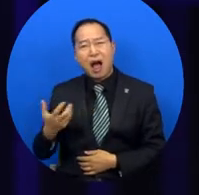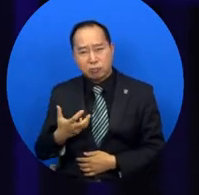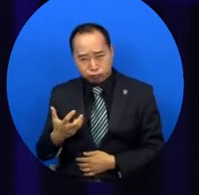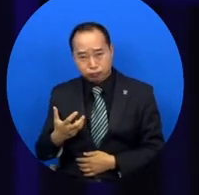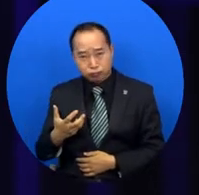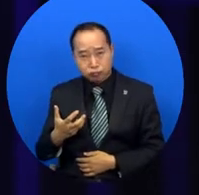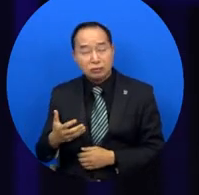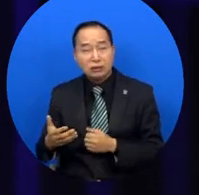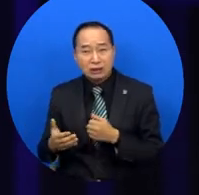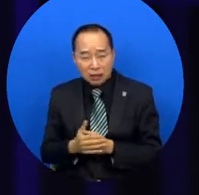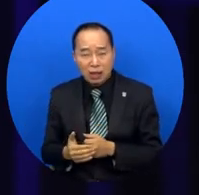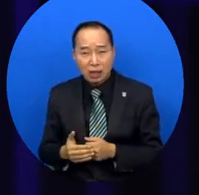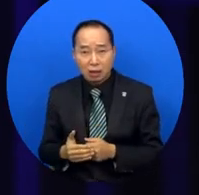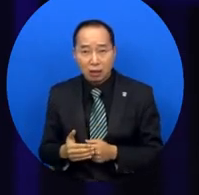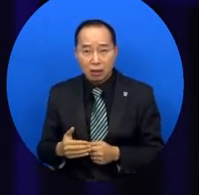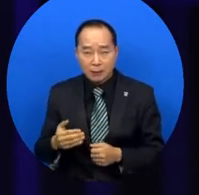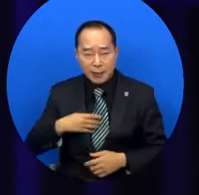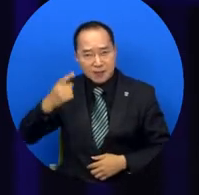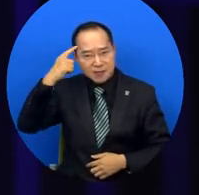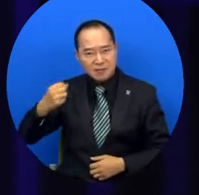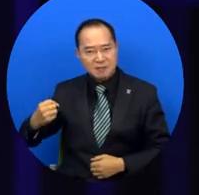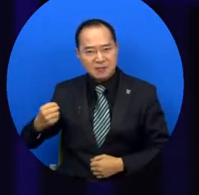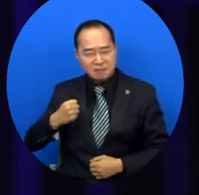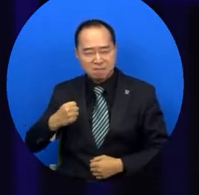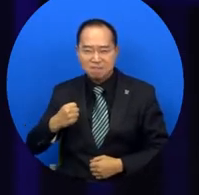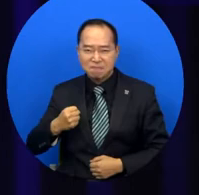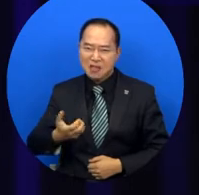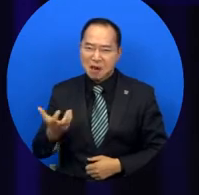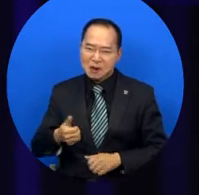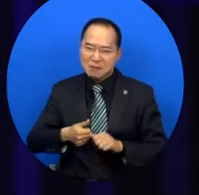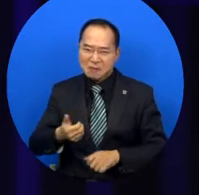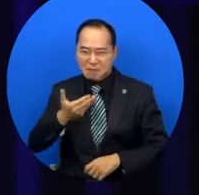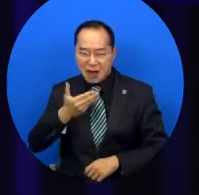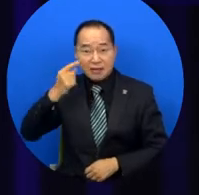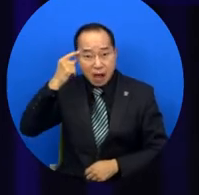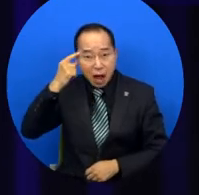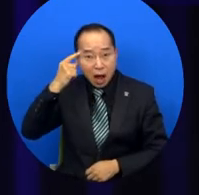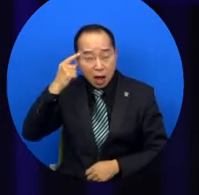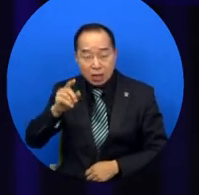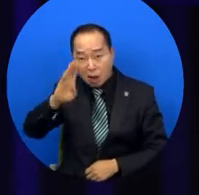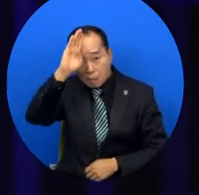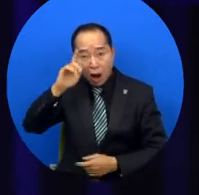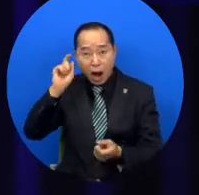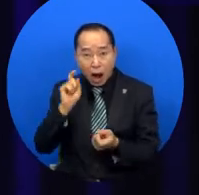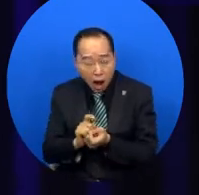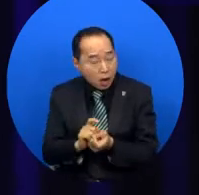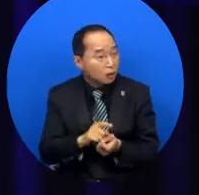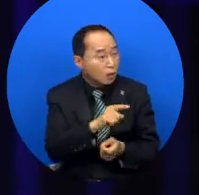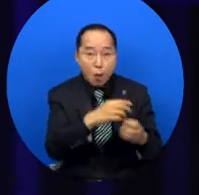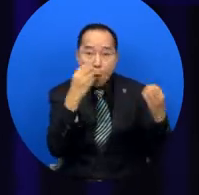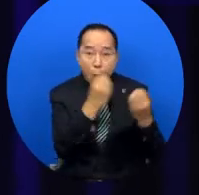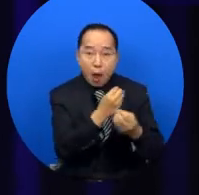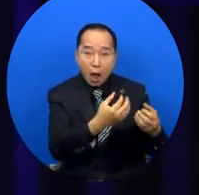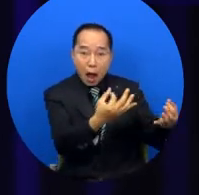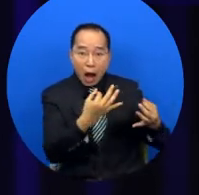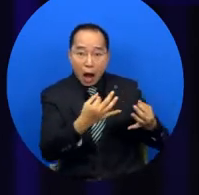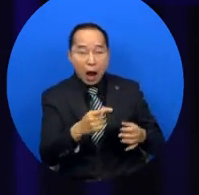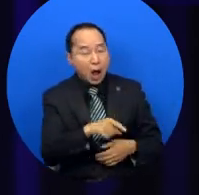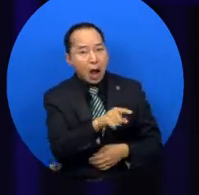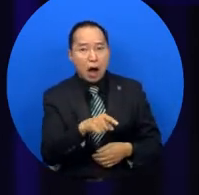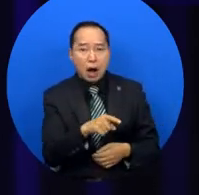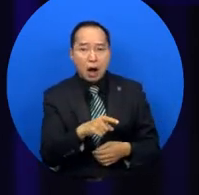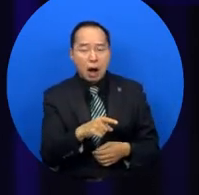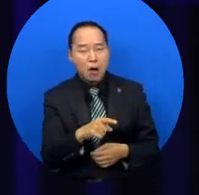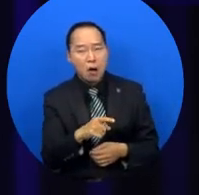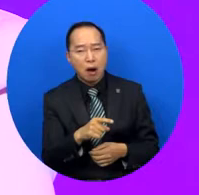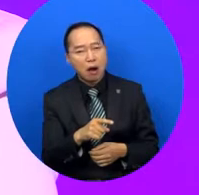보니까 아픈 것도 아픈 거지만 난 좀 나름 정신력이 있다 이래서 난 아픈 건 극복할 수 있을 것 같은데 그런 오해는